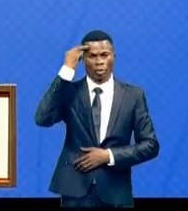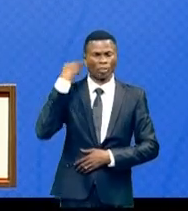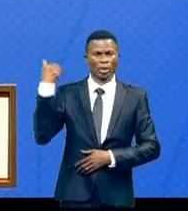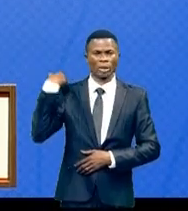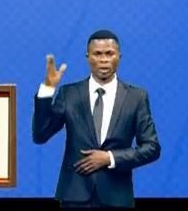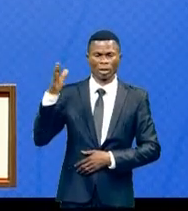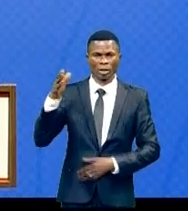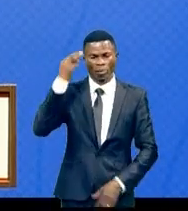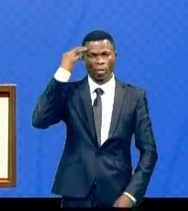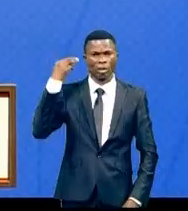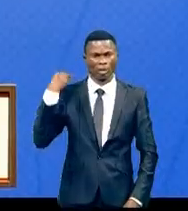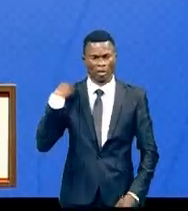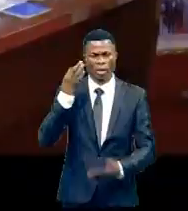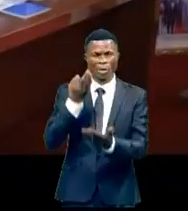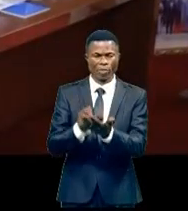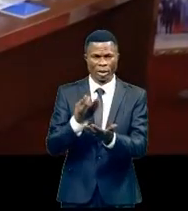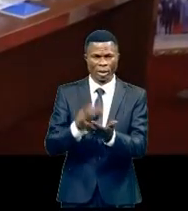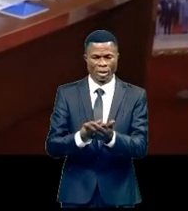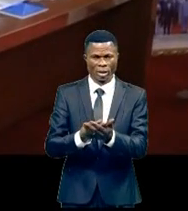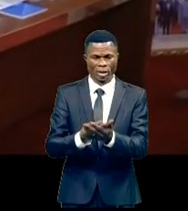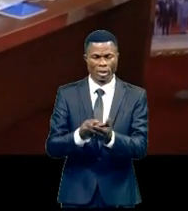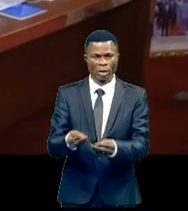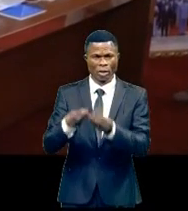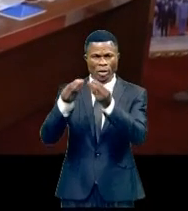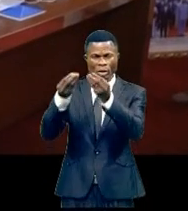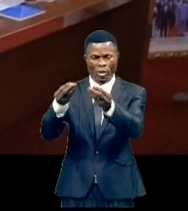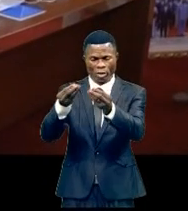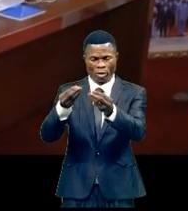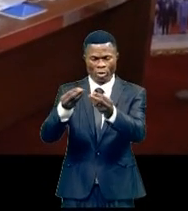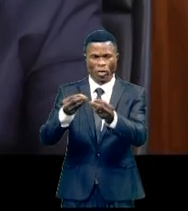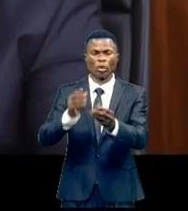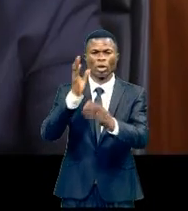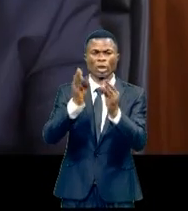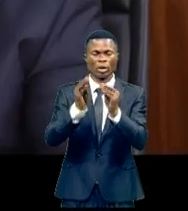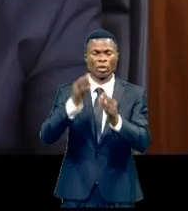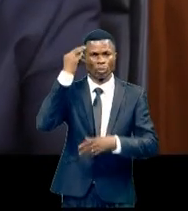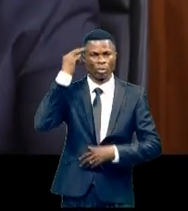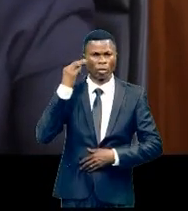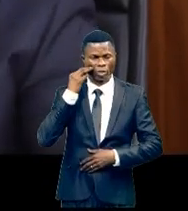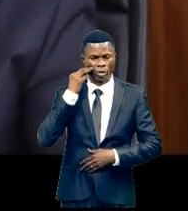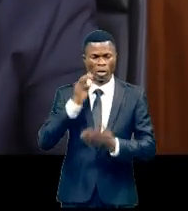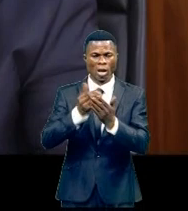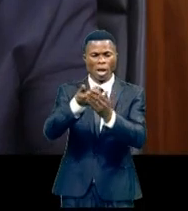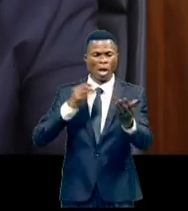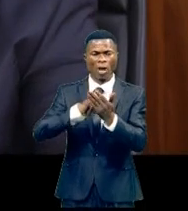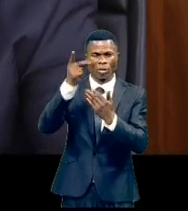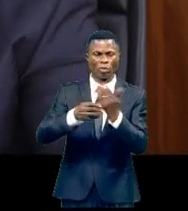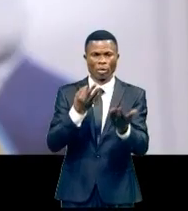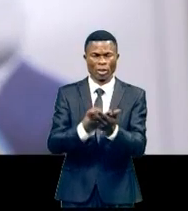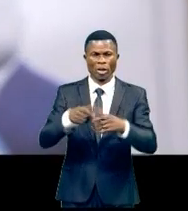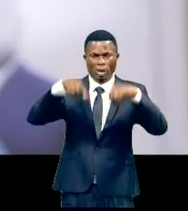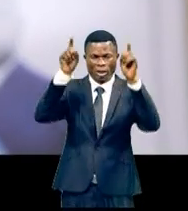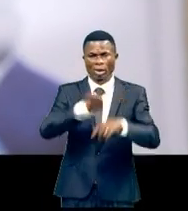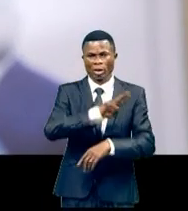d'État, ministre du Budget, a soumis à l'approbation du Conseil des ministres l'avant-projet de loi des finances pour